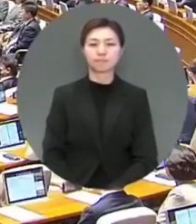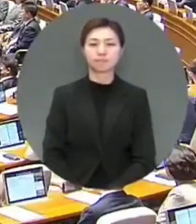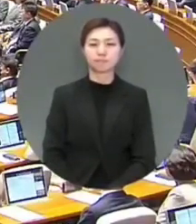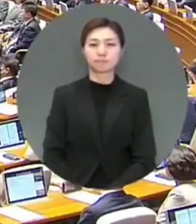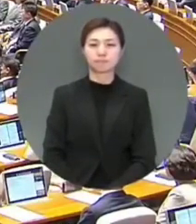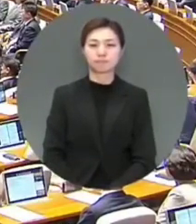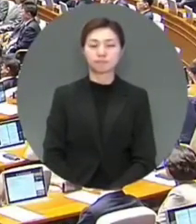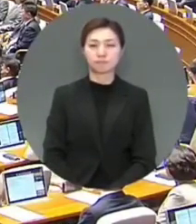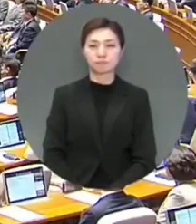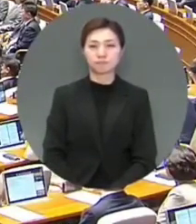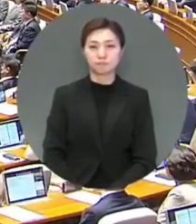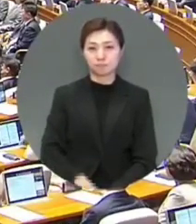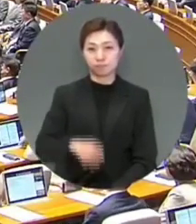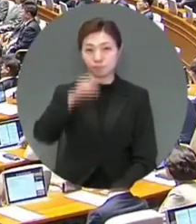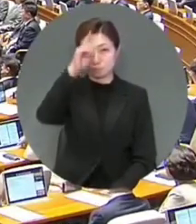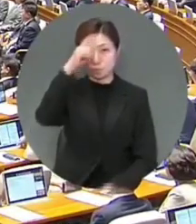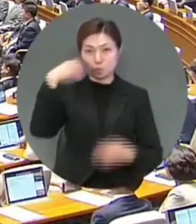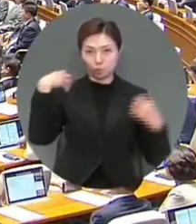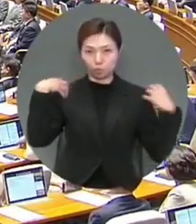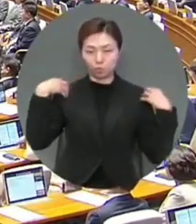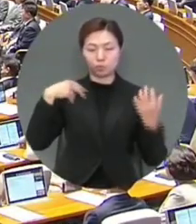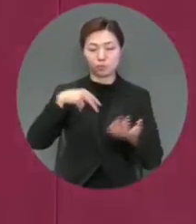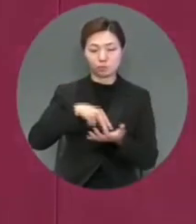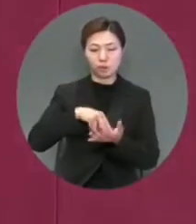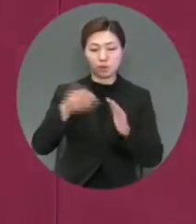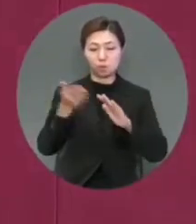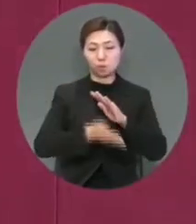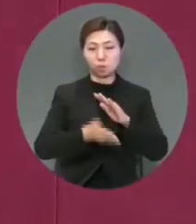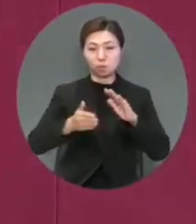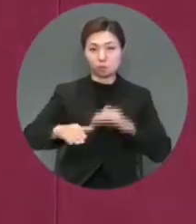정부는 공정과 상식을 기반으로 하는